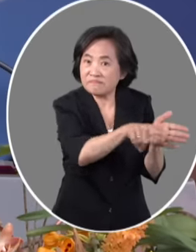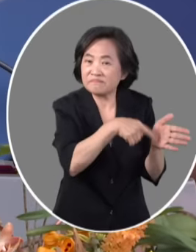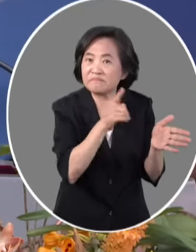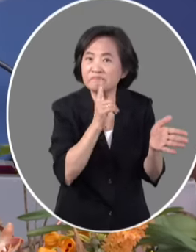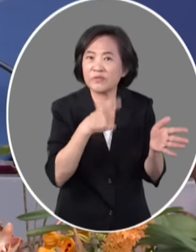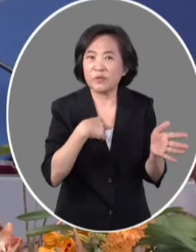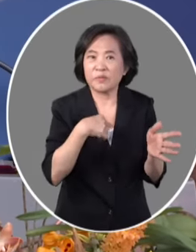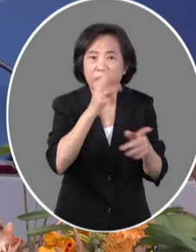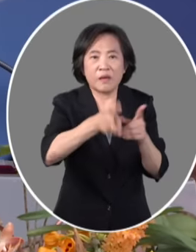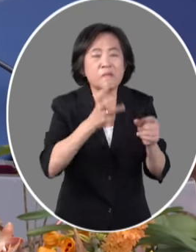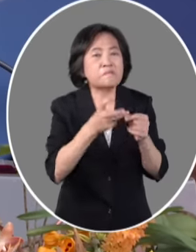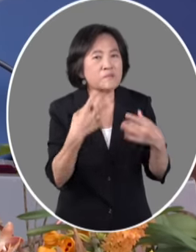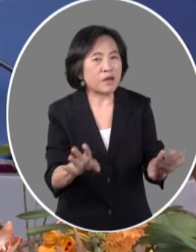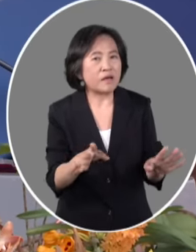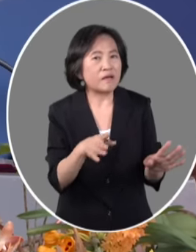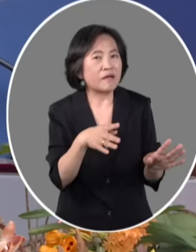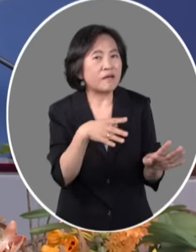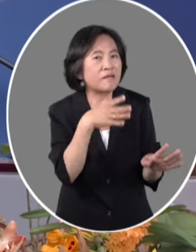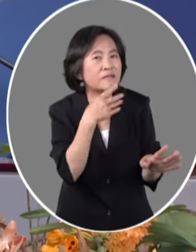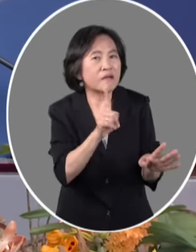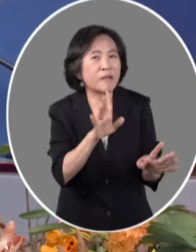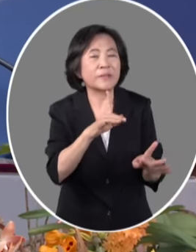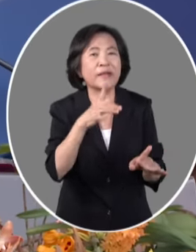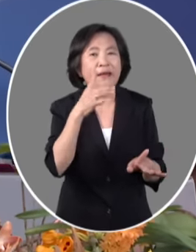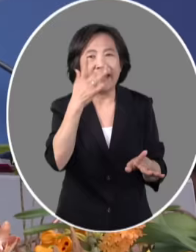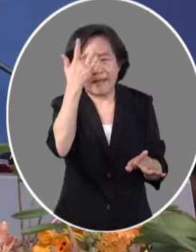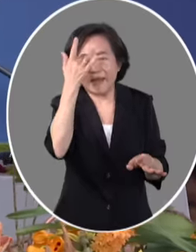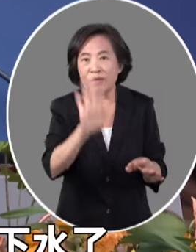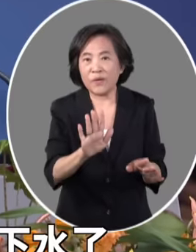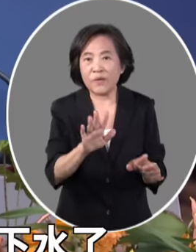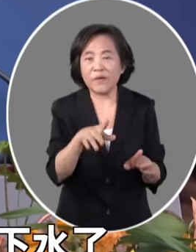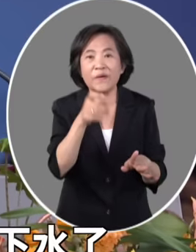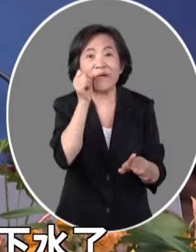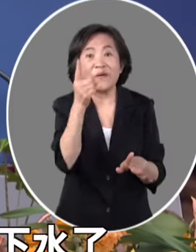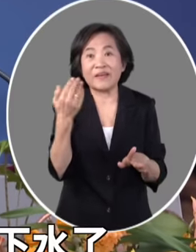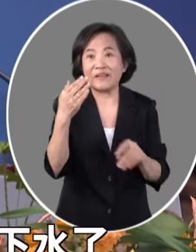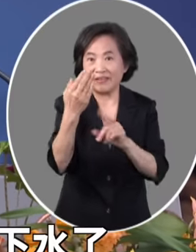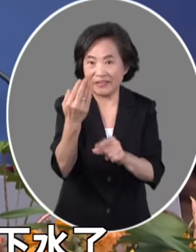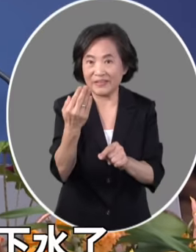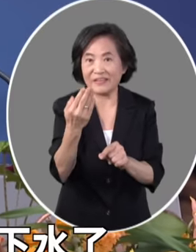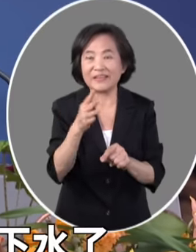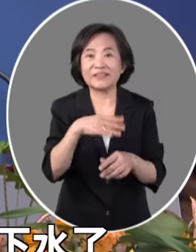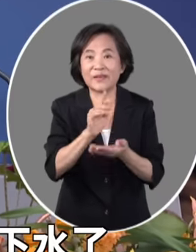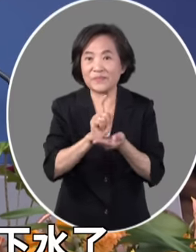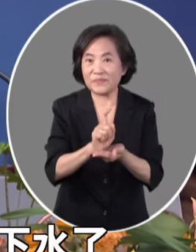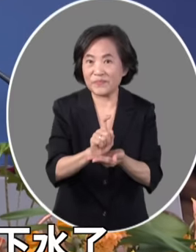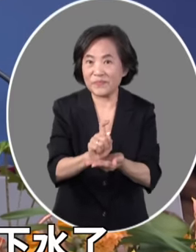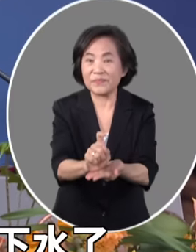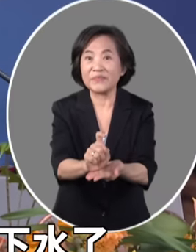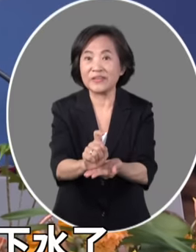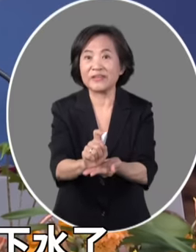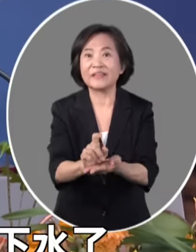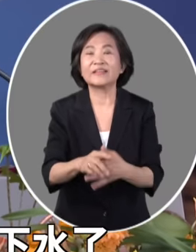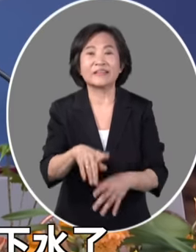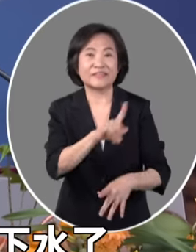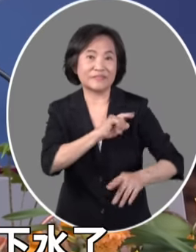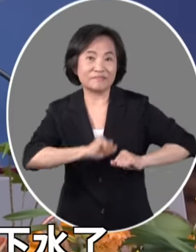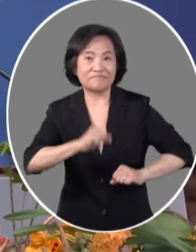走了30年。就在上个月底，潜舰国造的第一艘原型舰下水